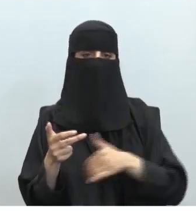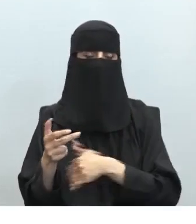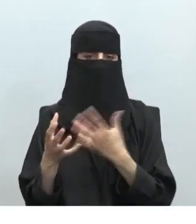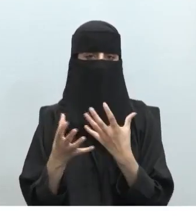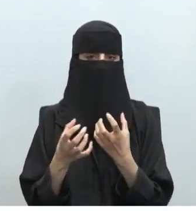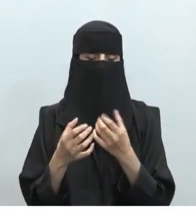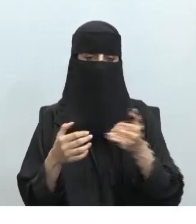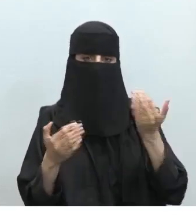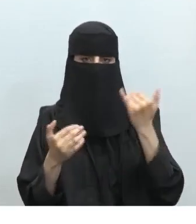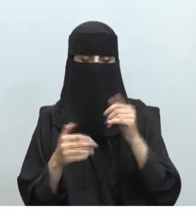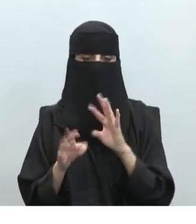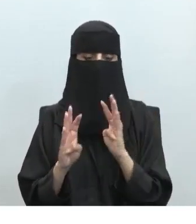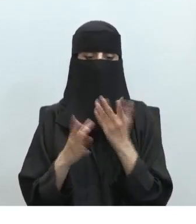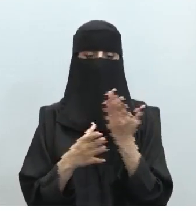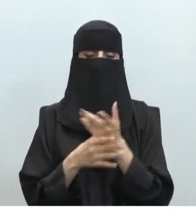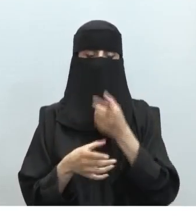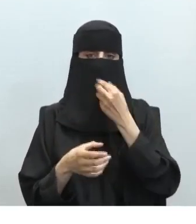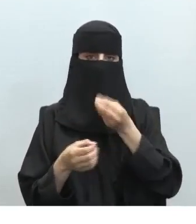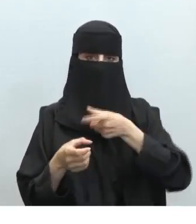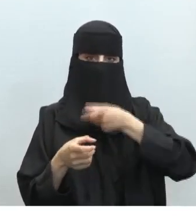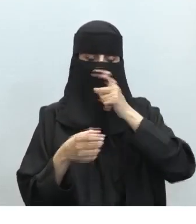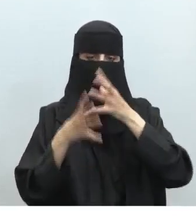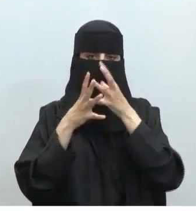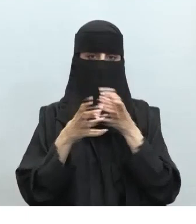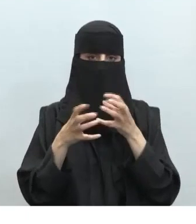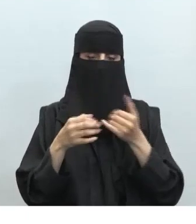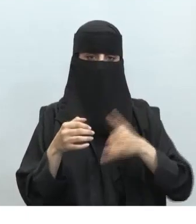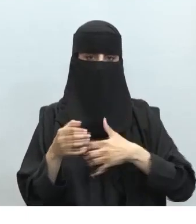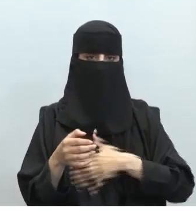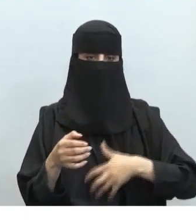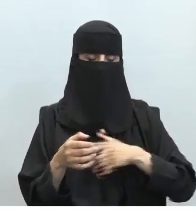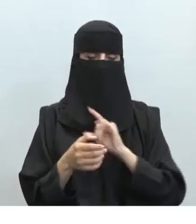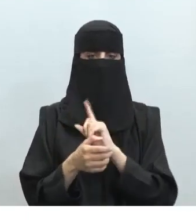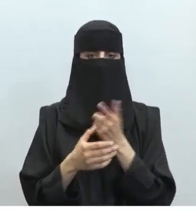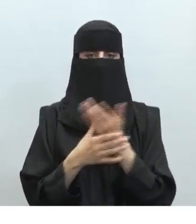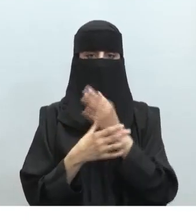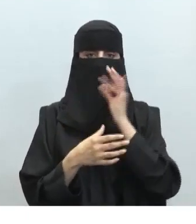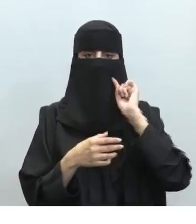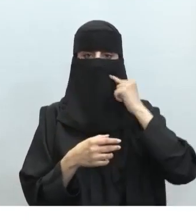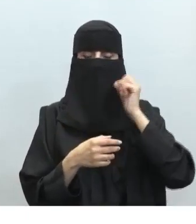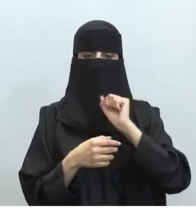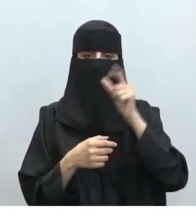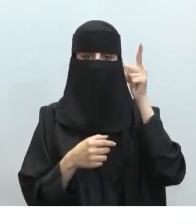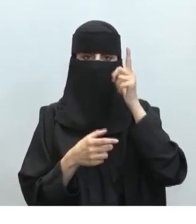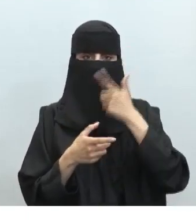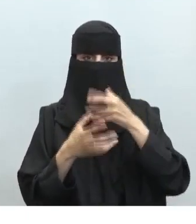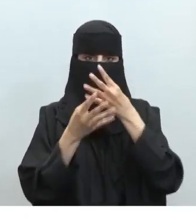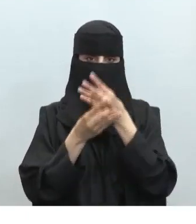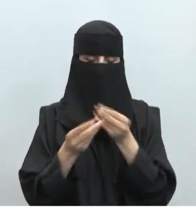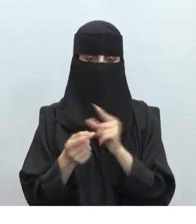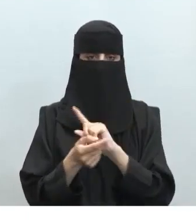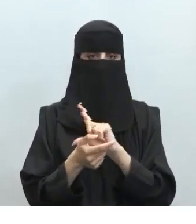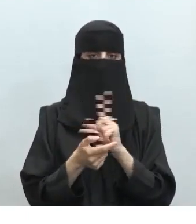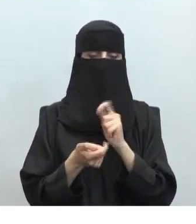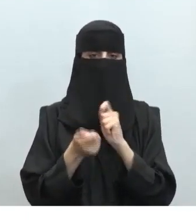لاحتوائه على الفركتوز والفركتوز عندما او عفوا سكر الحليب عندما يتحول او عندما يهضم هذا سكر الحليب او